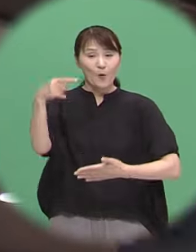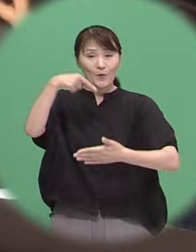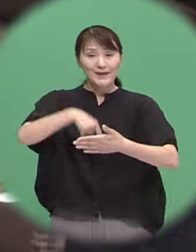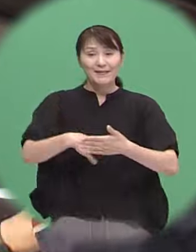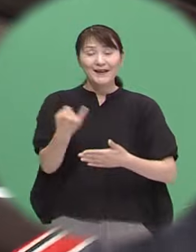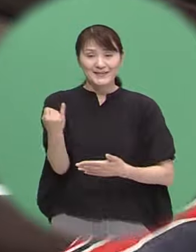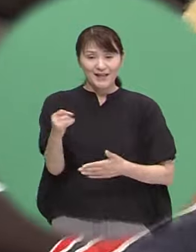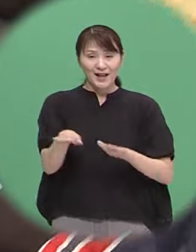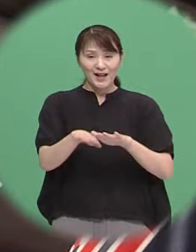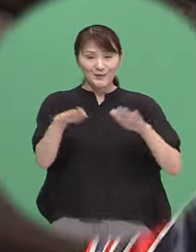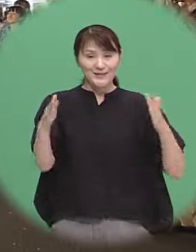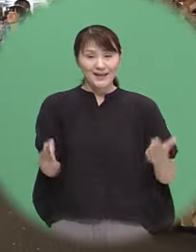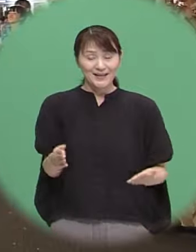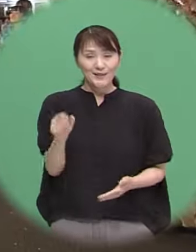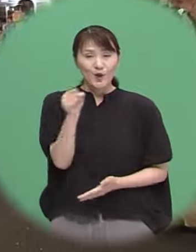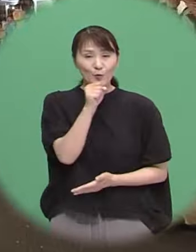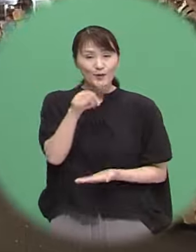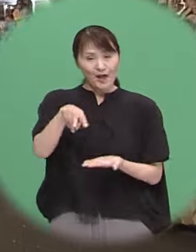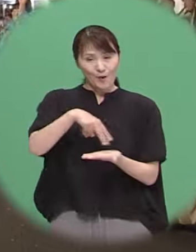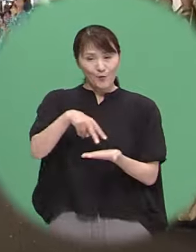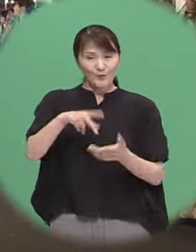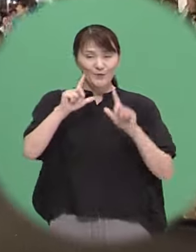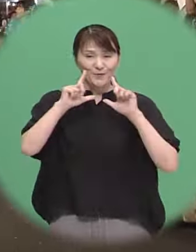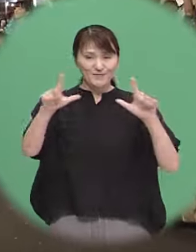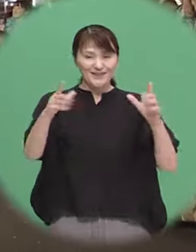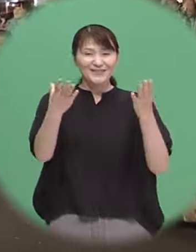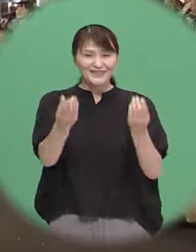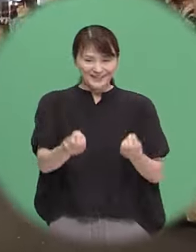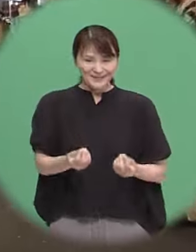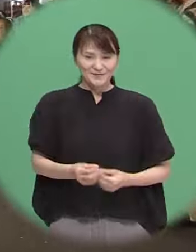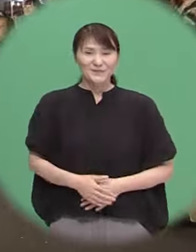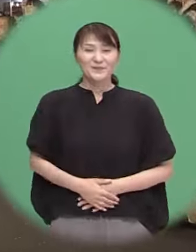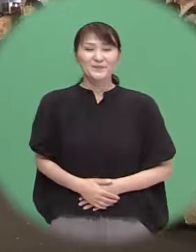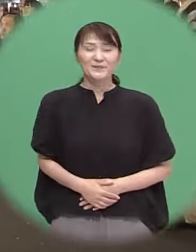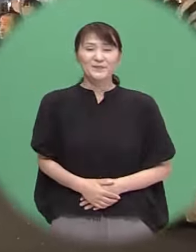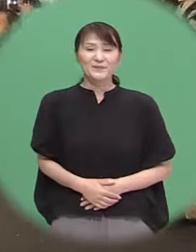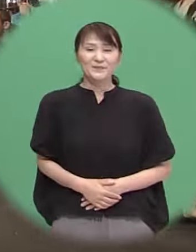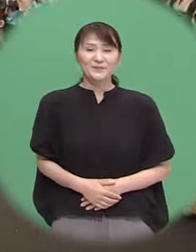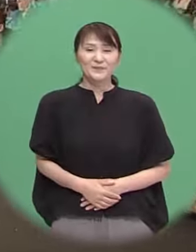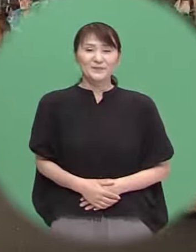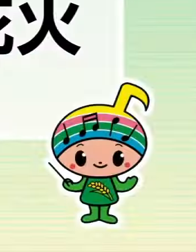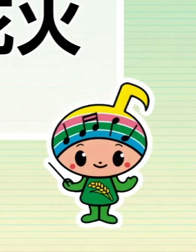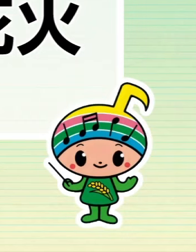がステージで歌と踊りを披露しました。